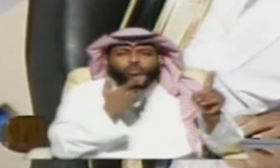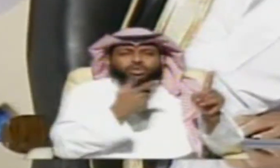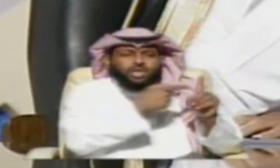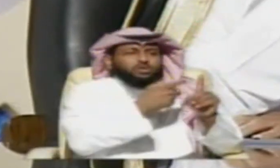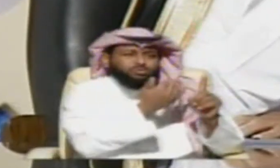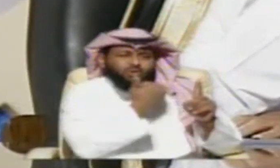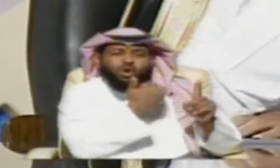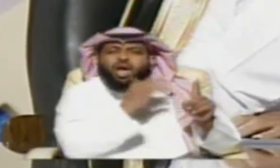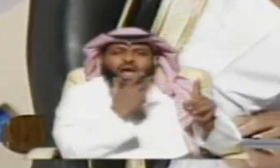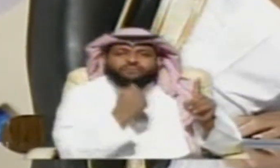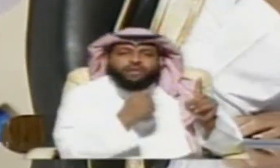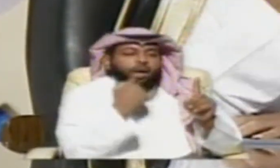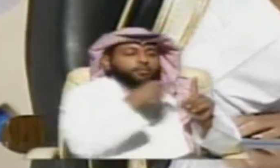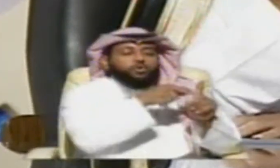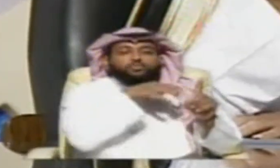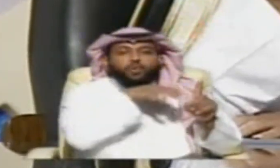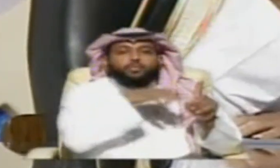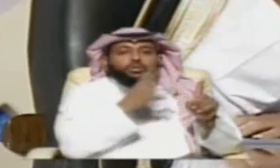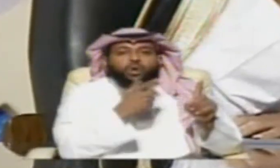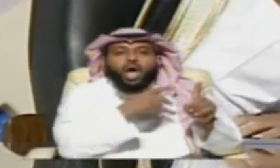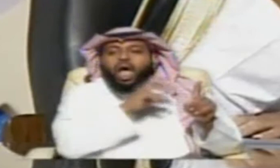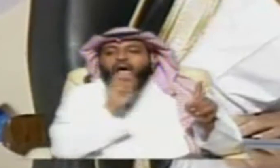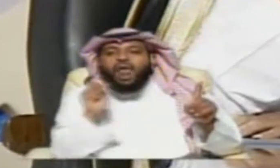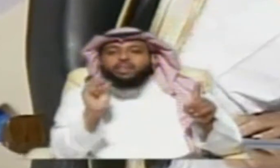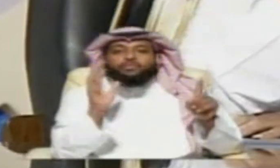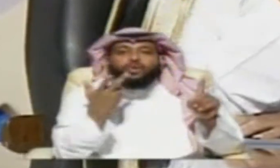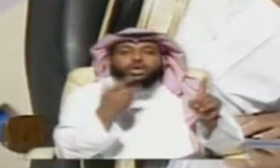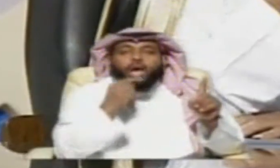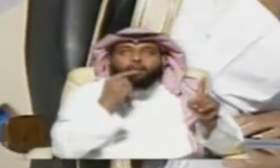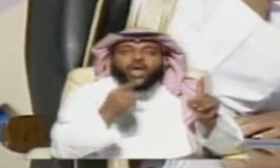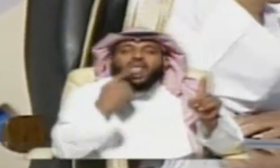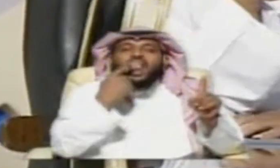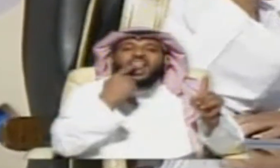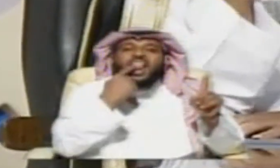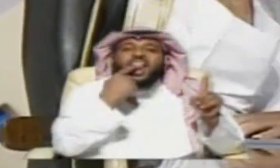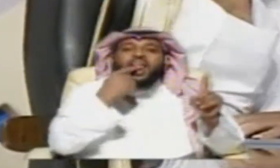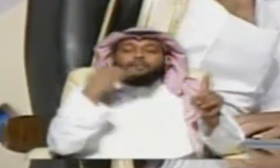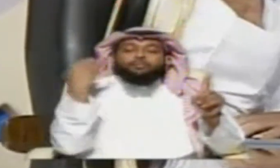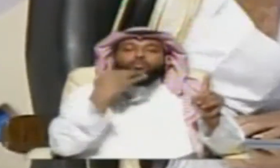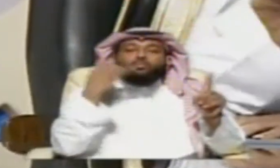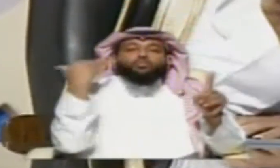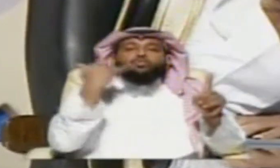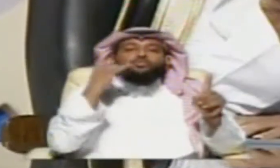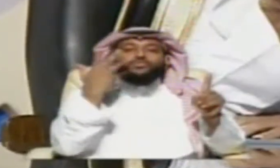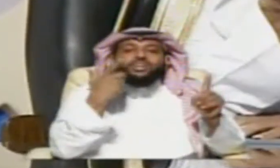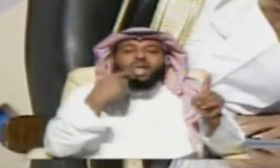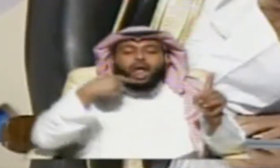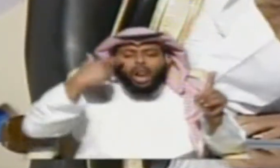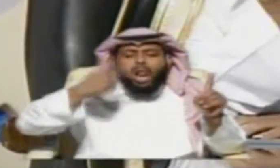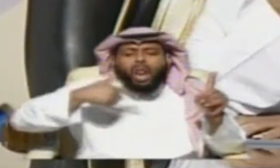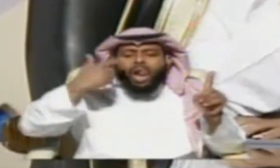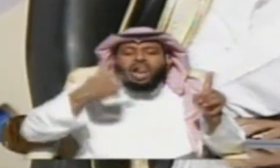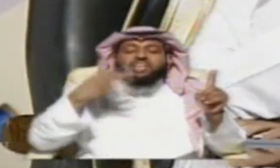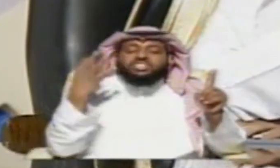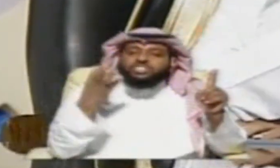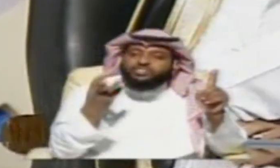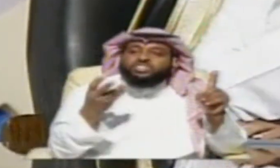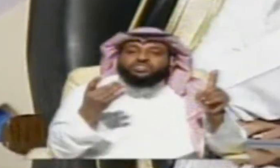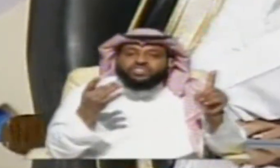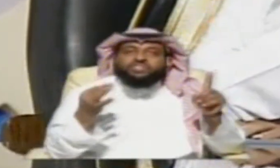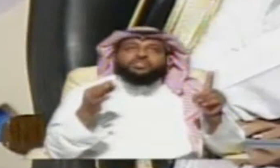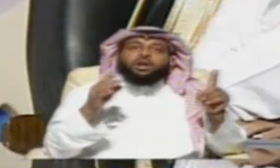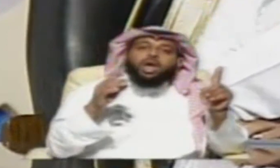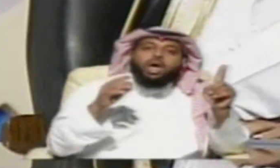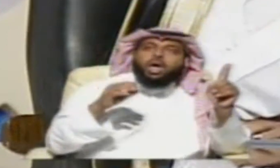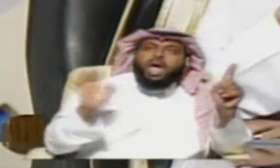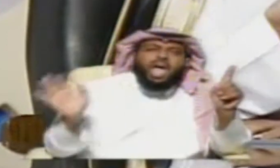يزال لسانك رطبا من ذكر الله أي أنك تذكر الله تعالى على كل الأحوال. فهذا حسن، الشخص مثلا وهو يشاهد برنامج